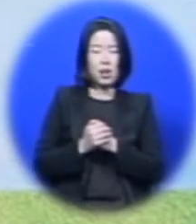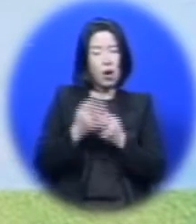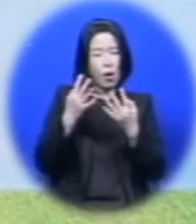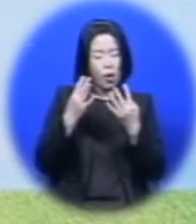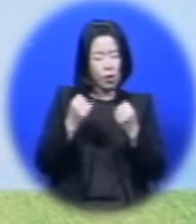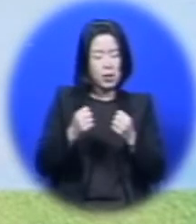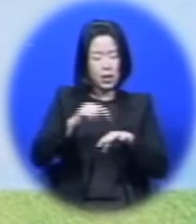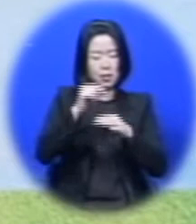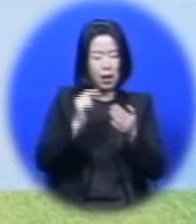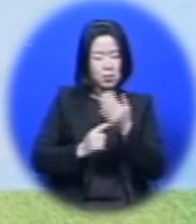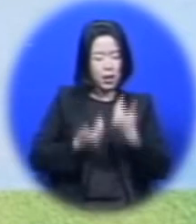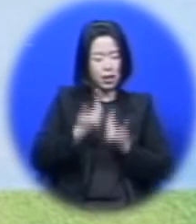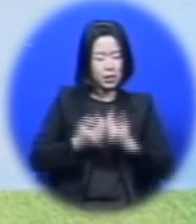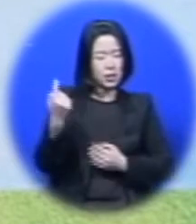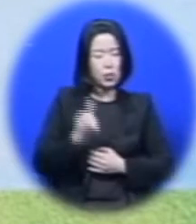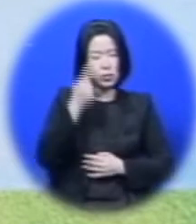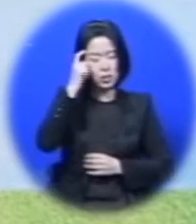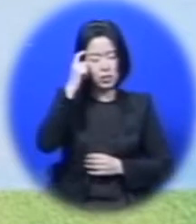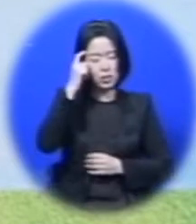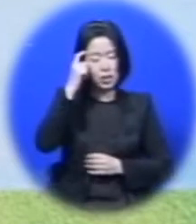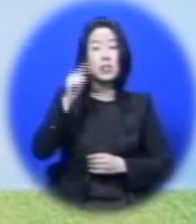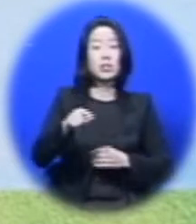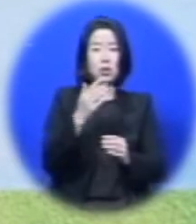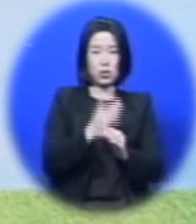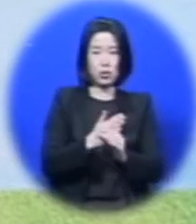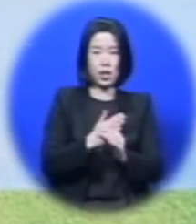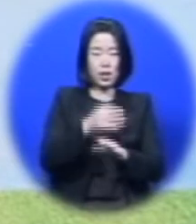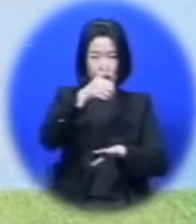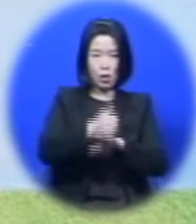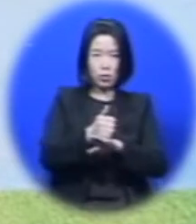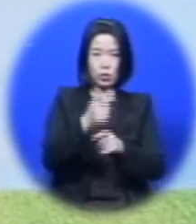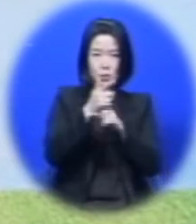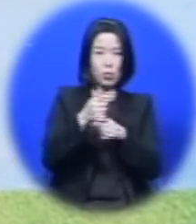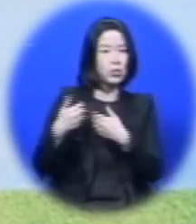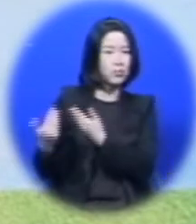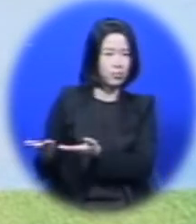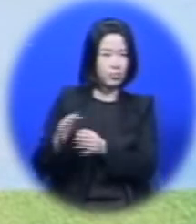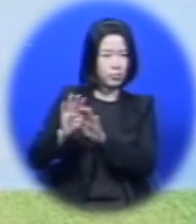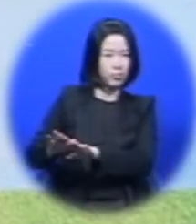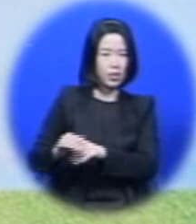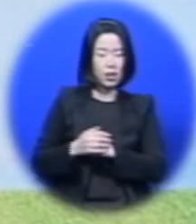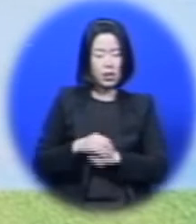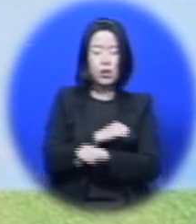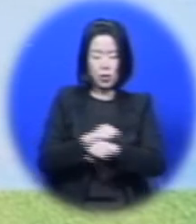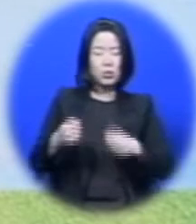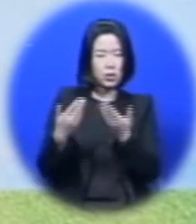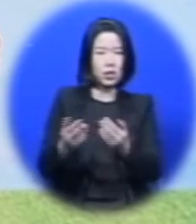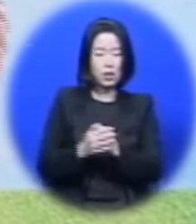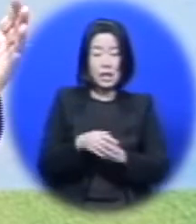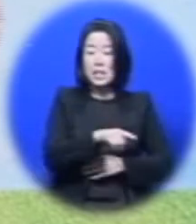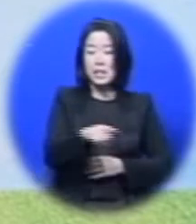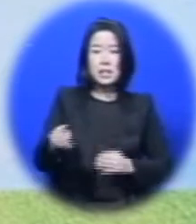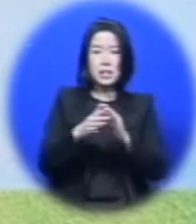얼마나 마음에 갈등이 오는지. 그러다가 결국은 총을 내려놨어요. 용서하겠다. 이 사람들을